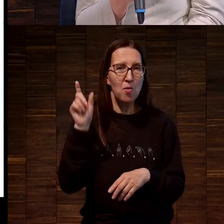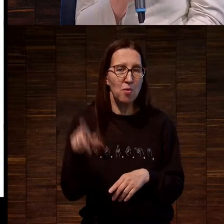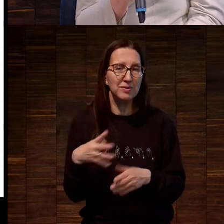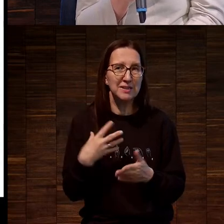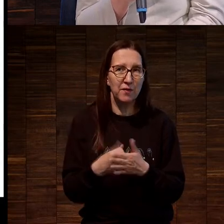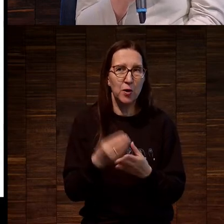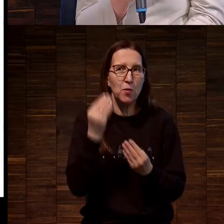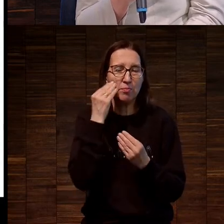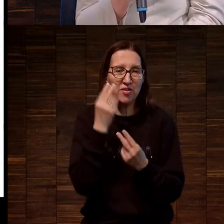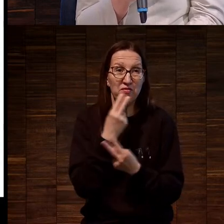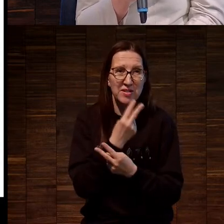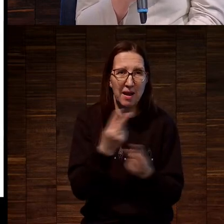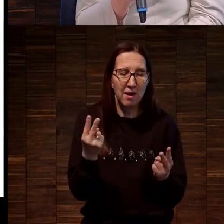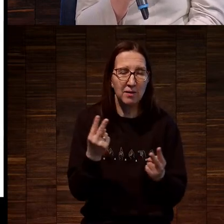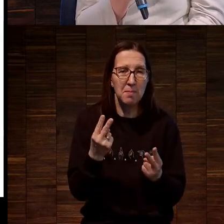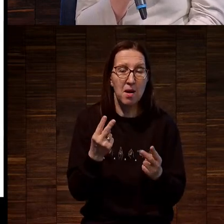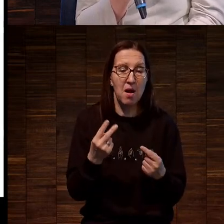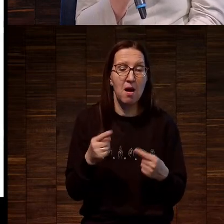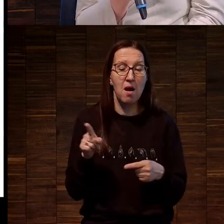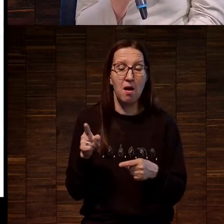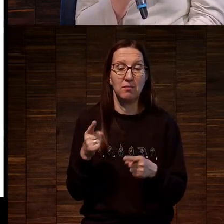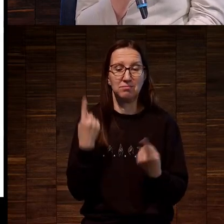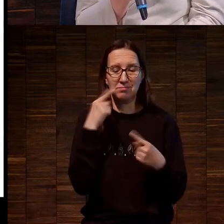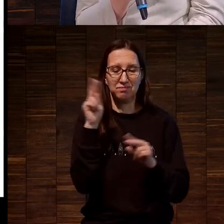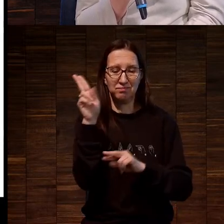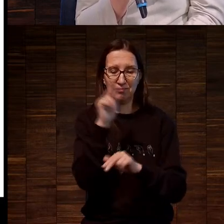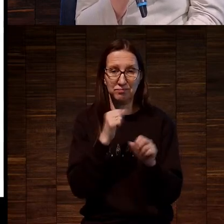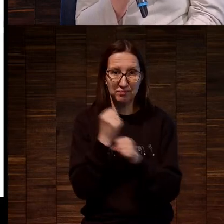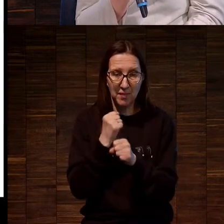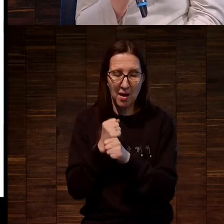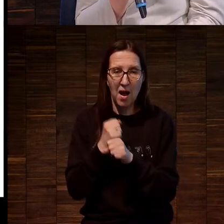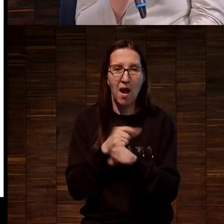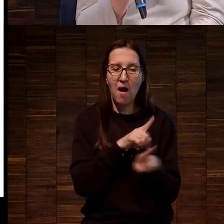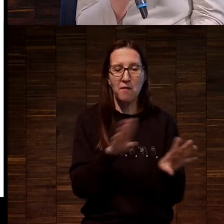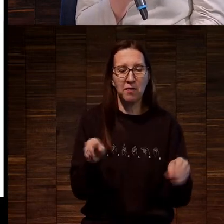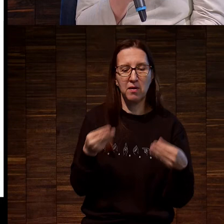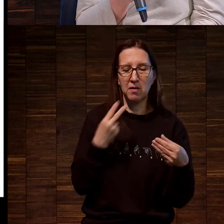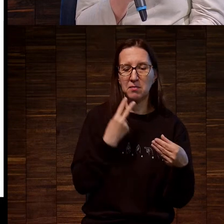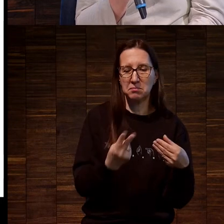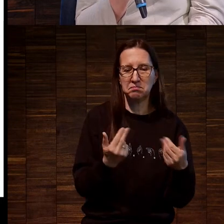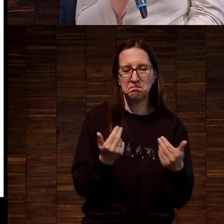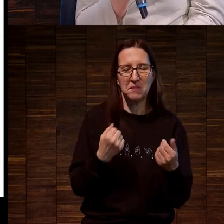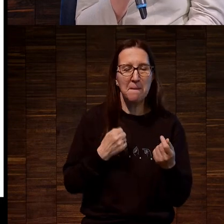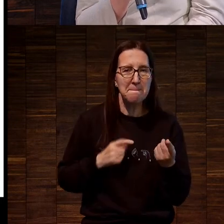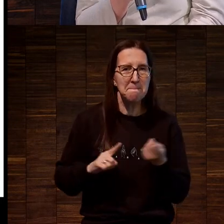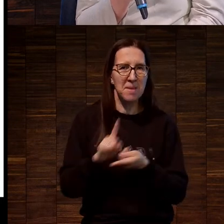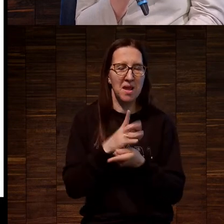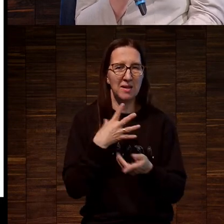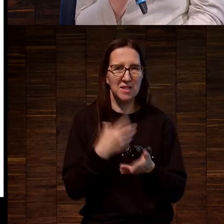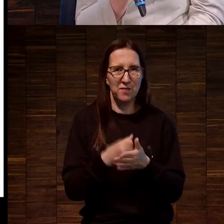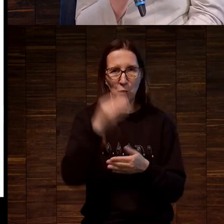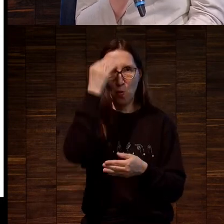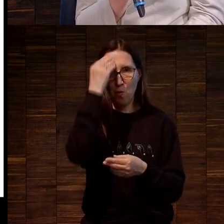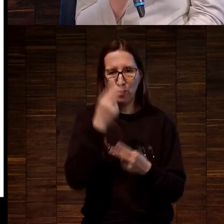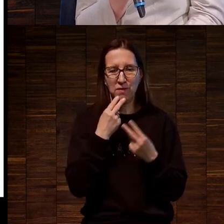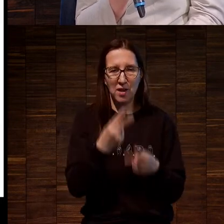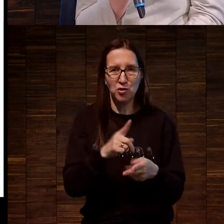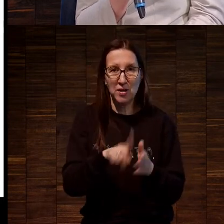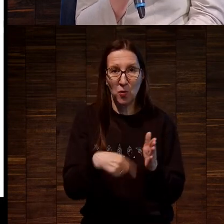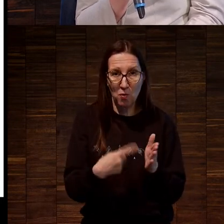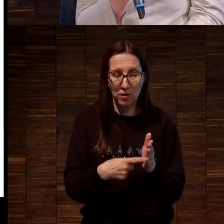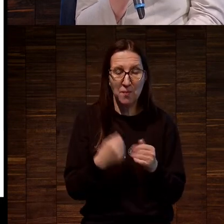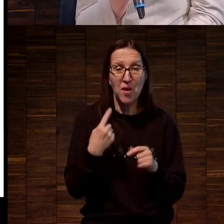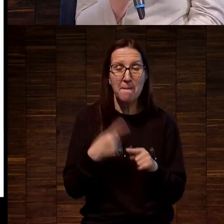своей оптикой менять ваше отношение к этому городу. И еще один момент географический. Исследуя